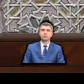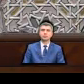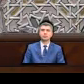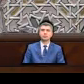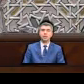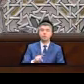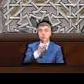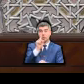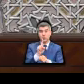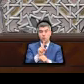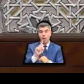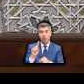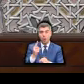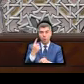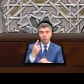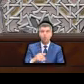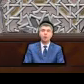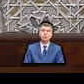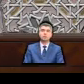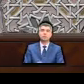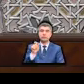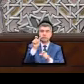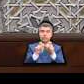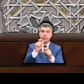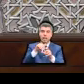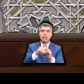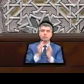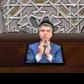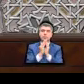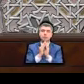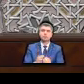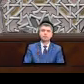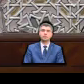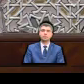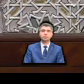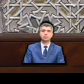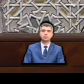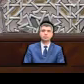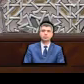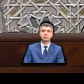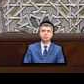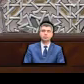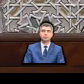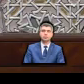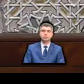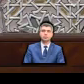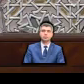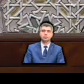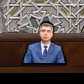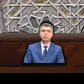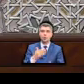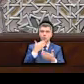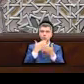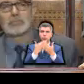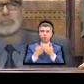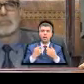السؤال الأول للسيدات والسادة النواب المحترمين من فريق العدالة والتنمية، فليتفضل أحد واضع السؤال. شكرا